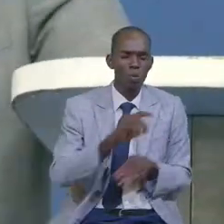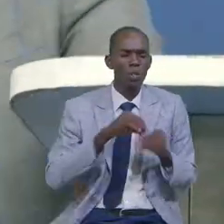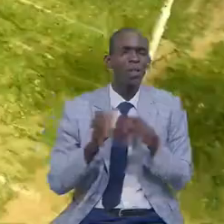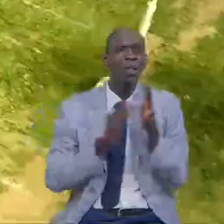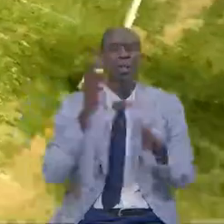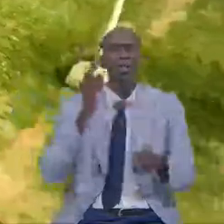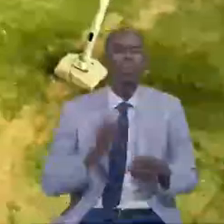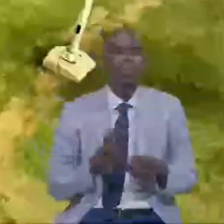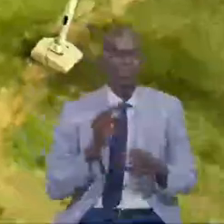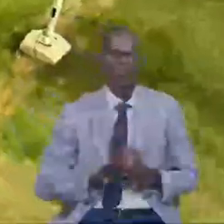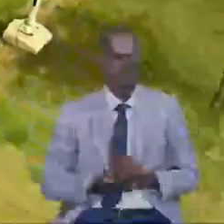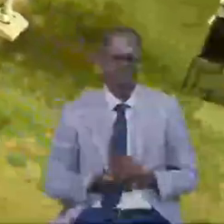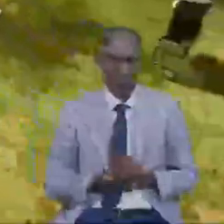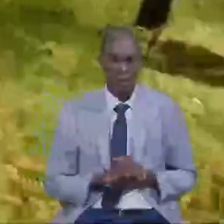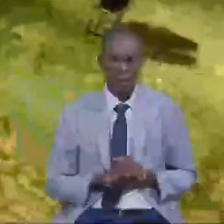Jésus.